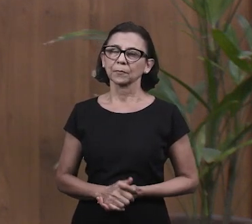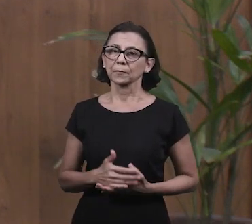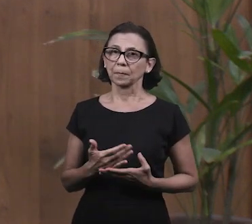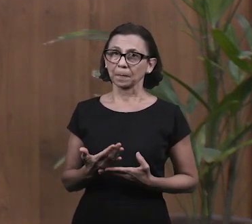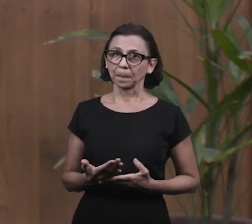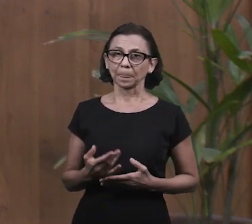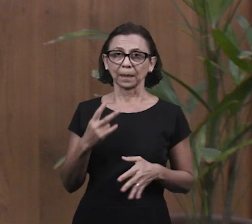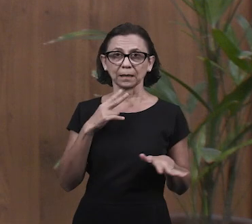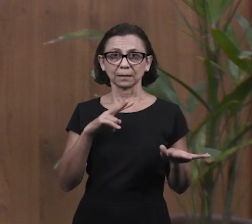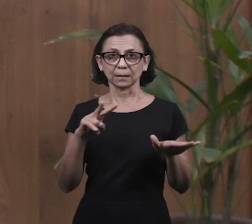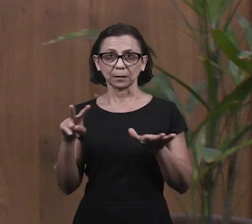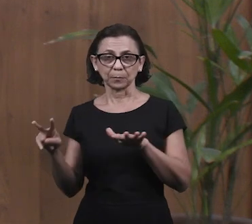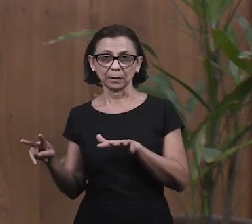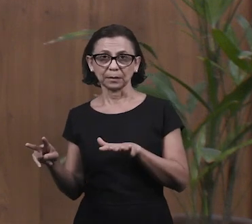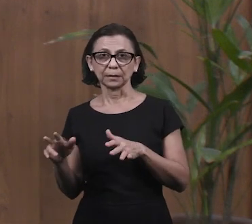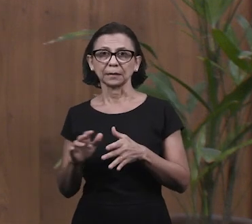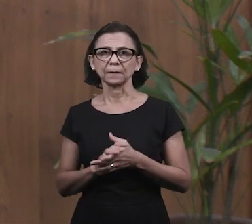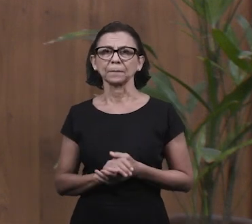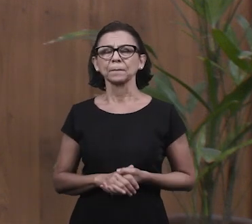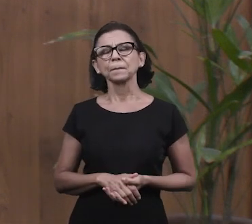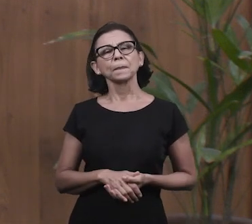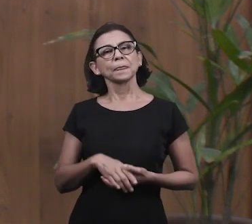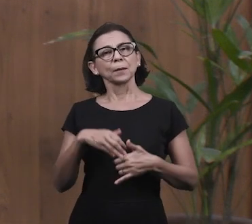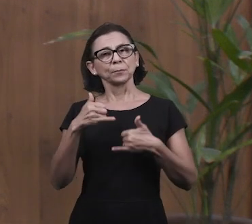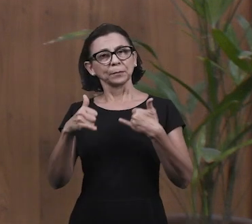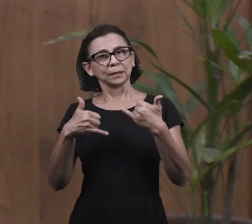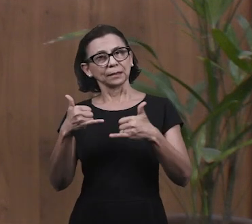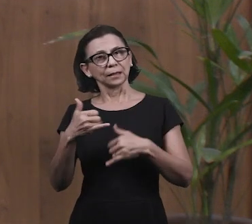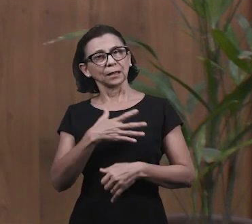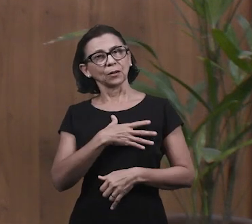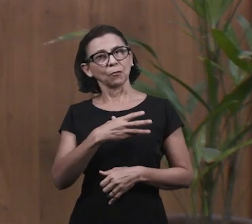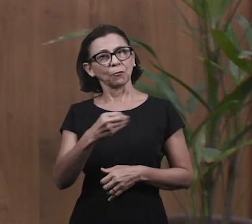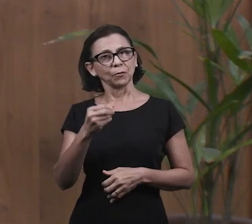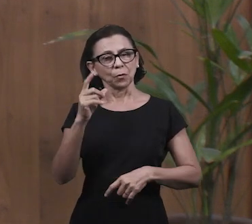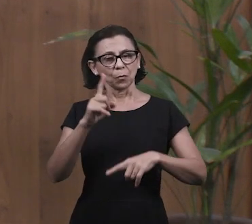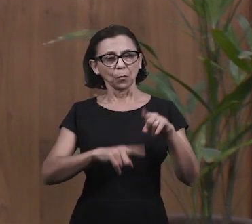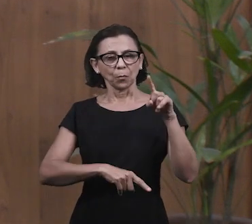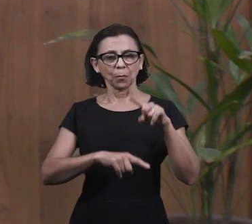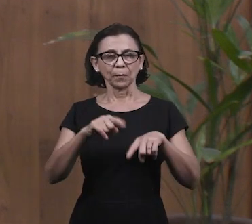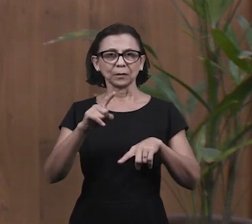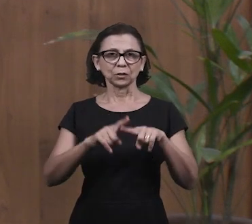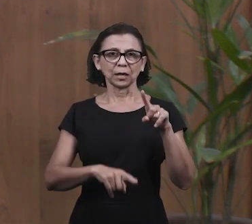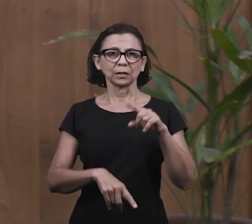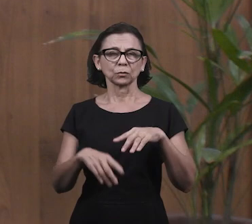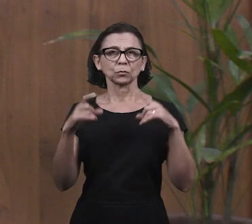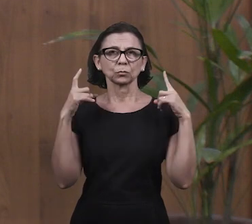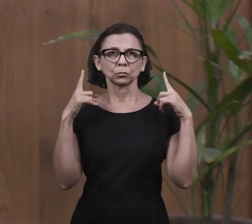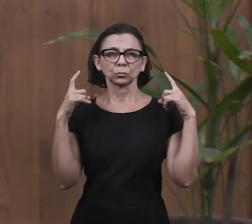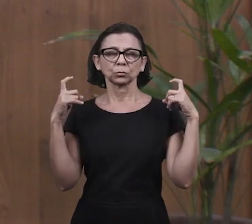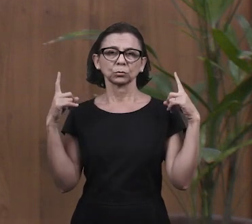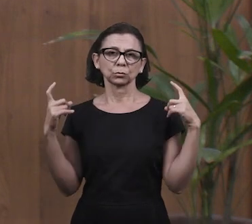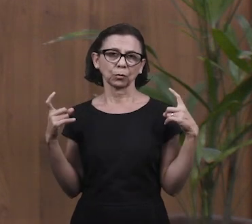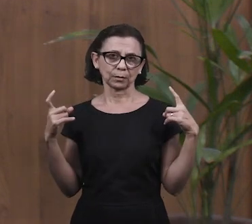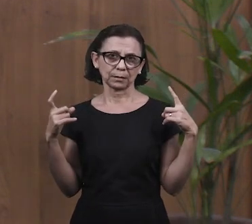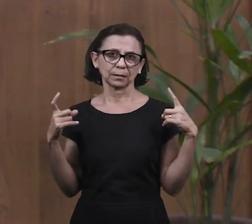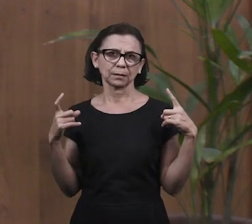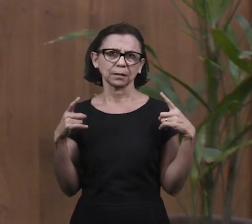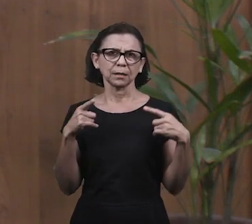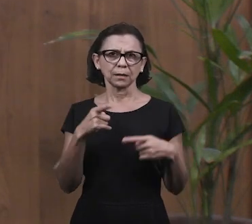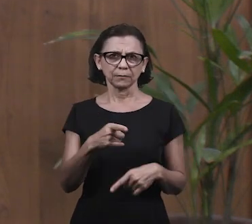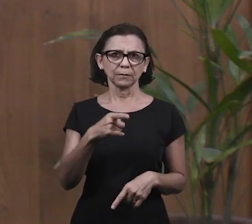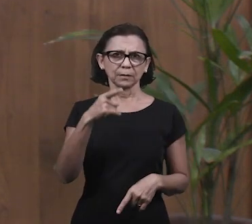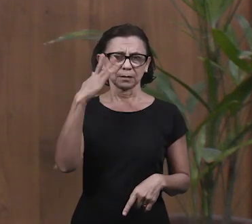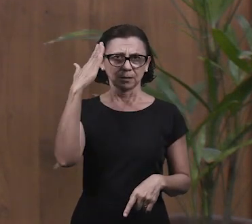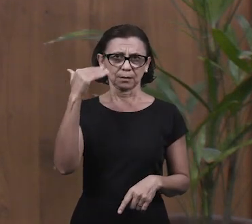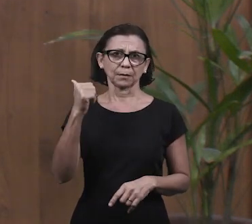les jeux et les gardent à la fin. Donc pendant cette semaine, jouez avec vos enfants avec des objets qui produisent des